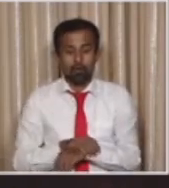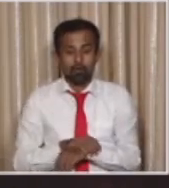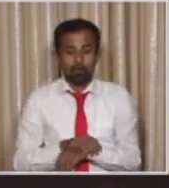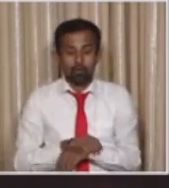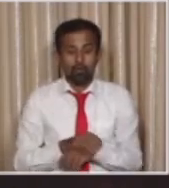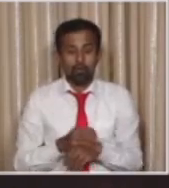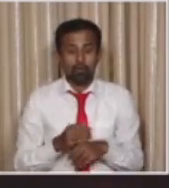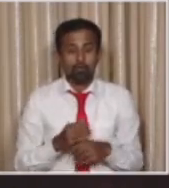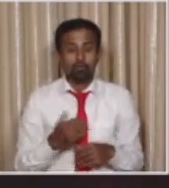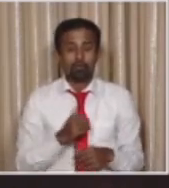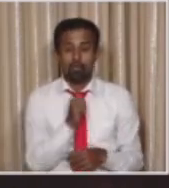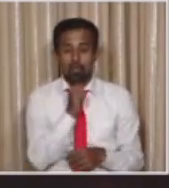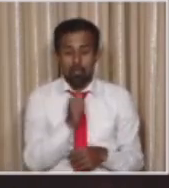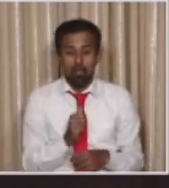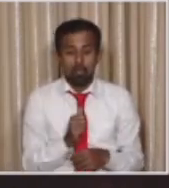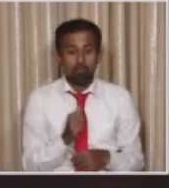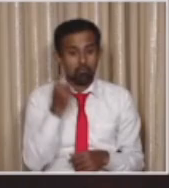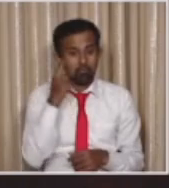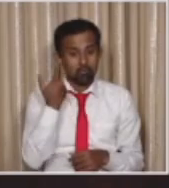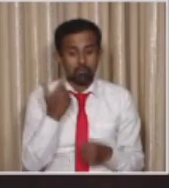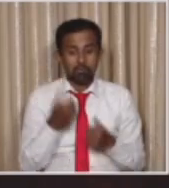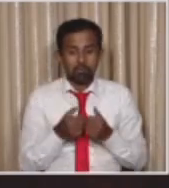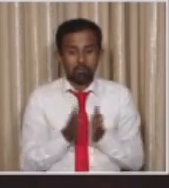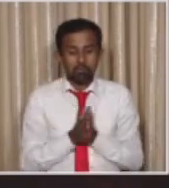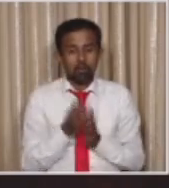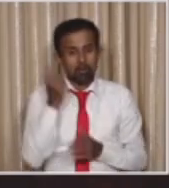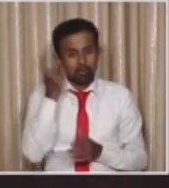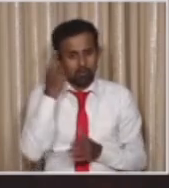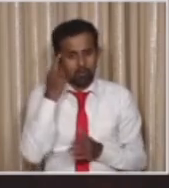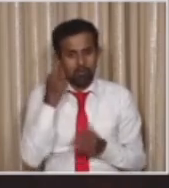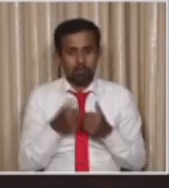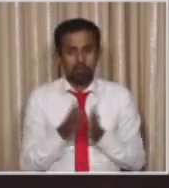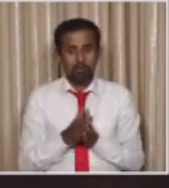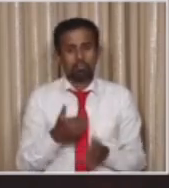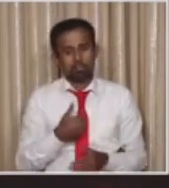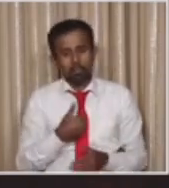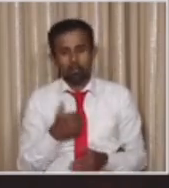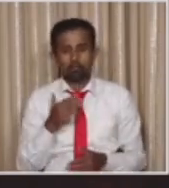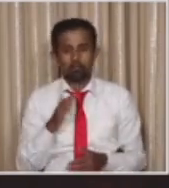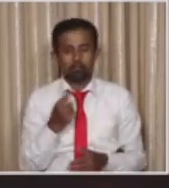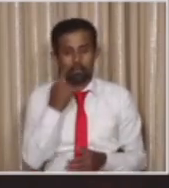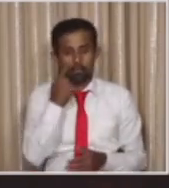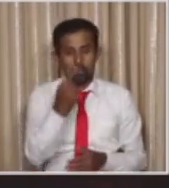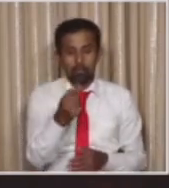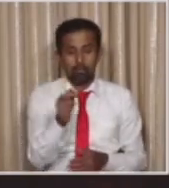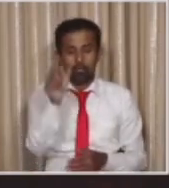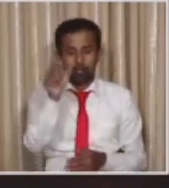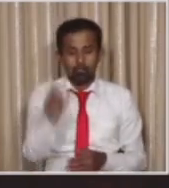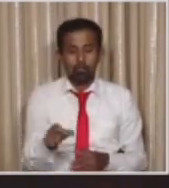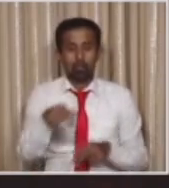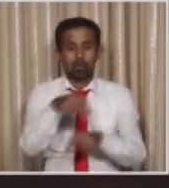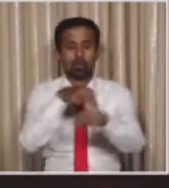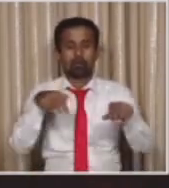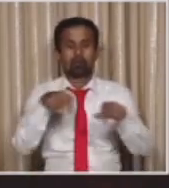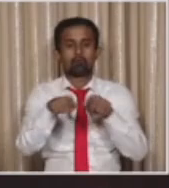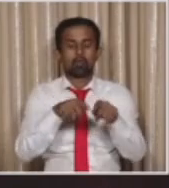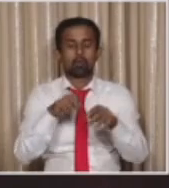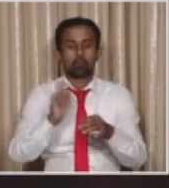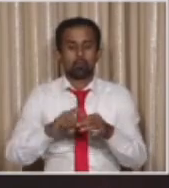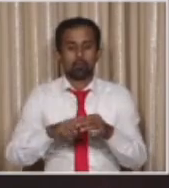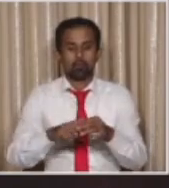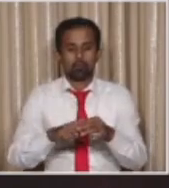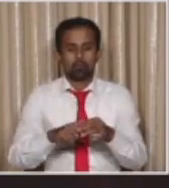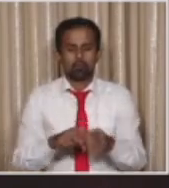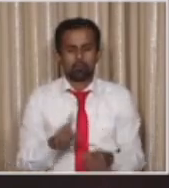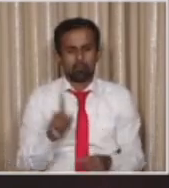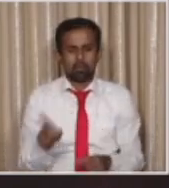එක නොදකින හුදෙකලා තමන් දන්න දේ තමන් ආස දේ විතරක් දකින මිනිස්සුන්ගේ හැසිරීමක් පිළිබඳ ප්‍රශ්නයක්. පර